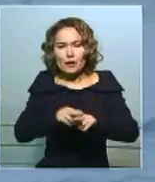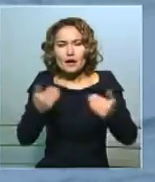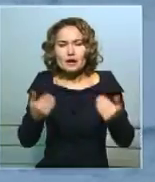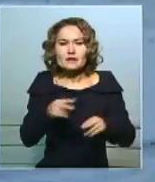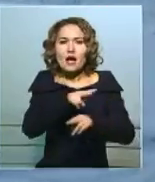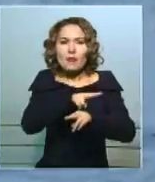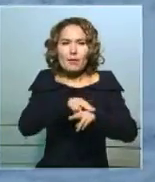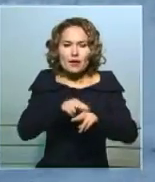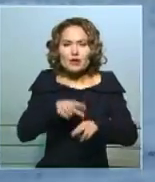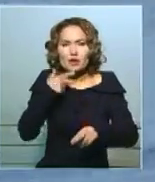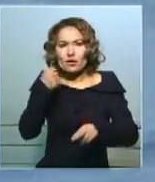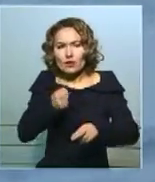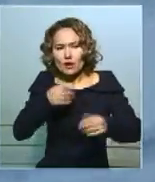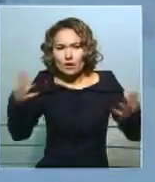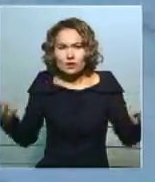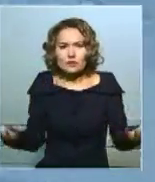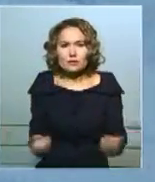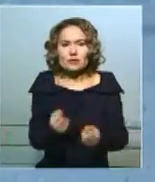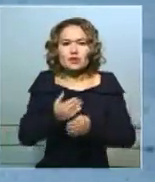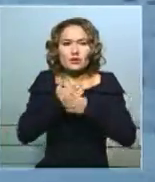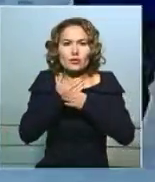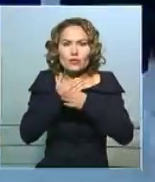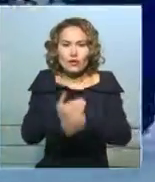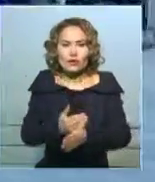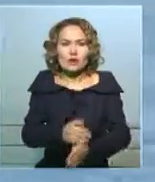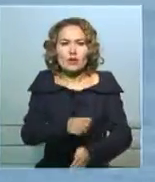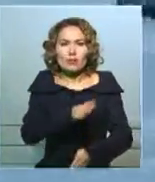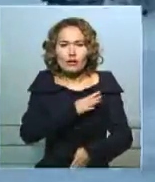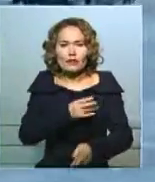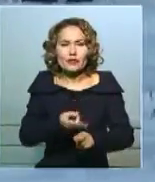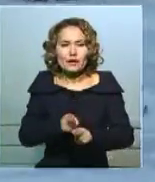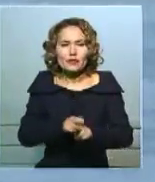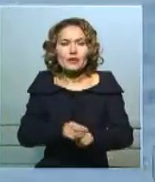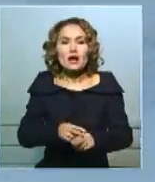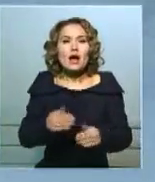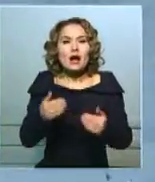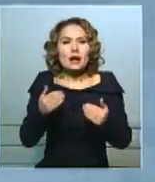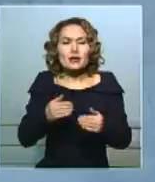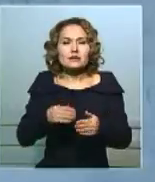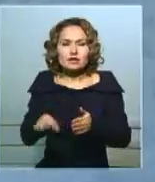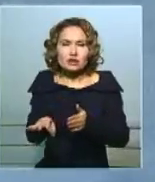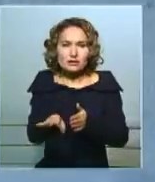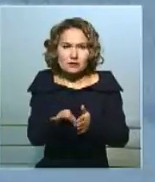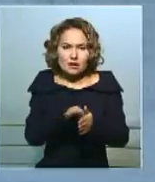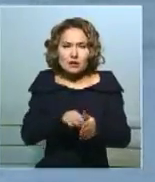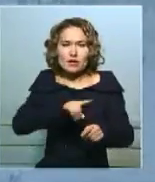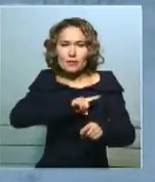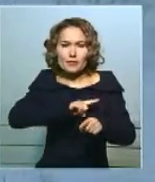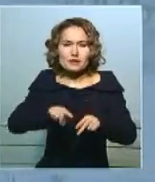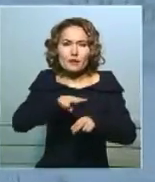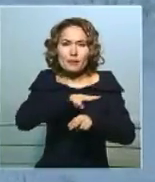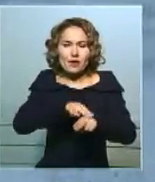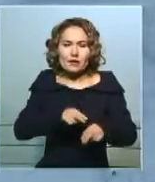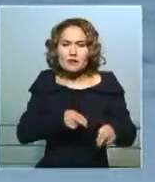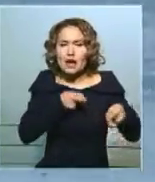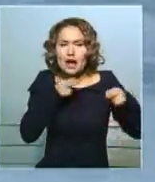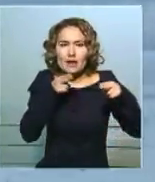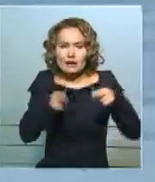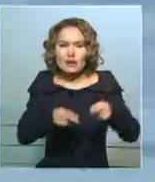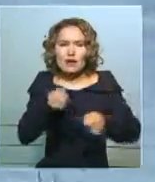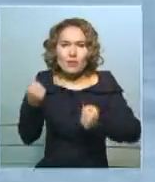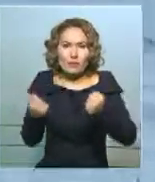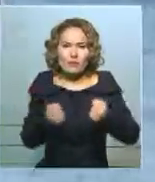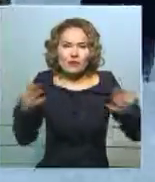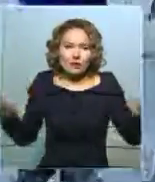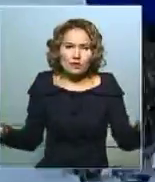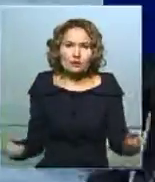отрядына қарасты Шаңғырлау шекара комендатурасына көмек сұрап хабарласқан. Шұғыл атқа мінген шекарашылар жағдайдың қиын